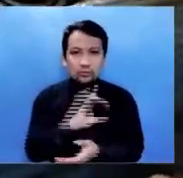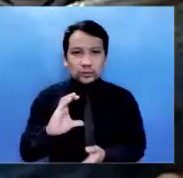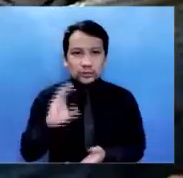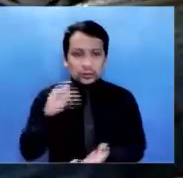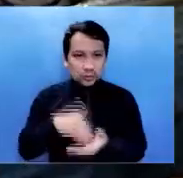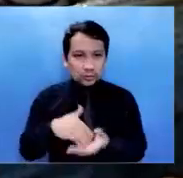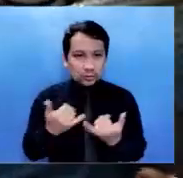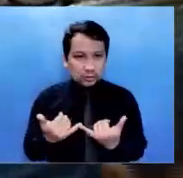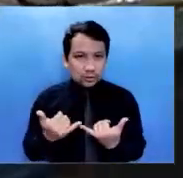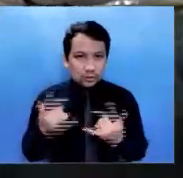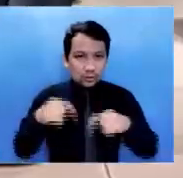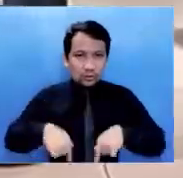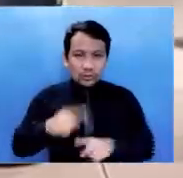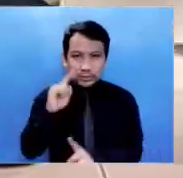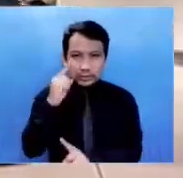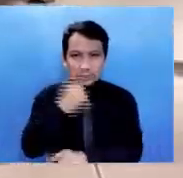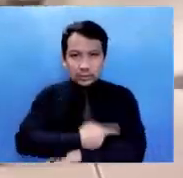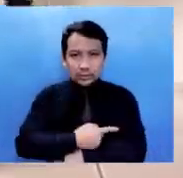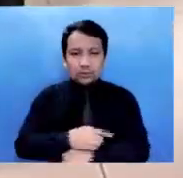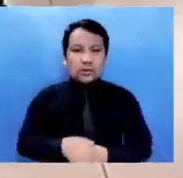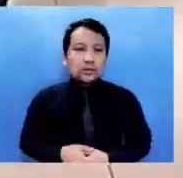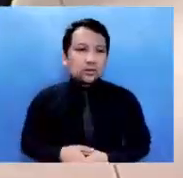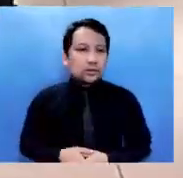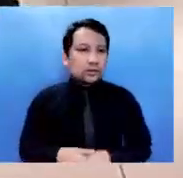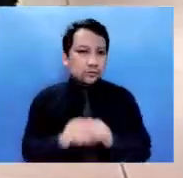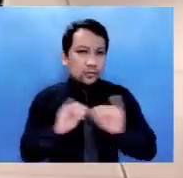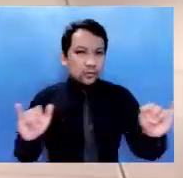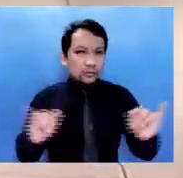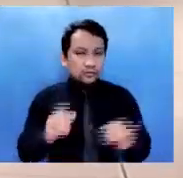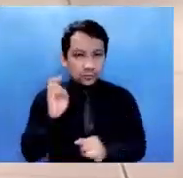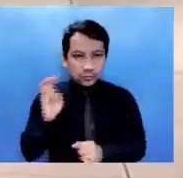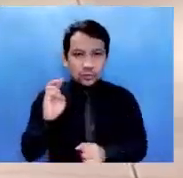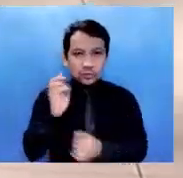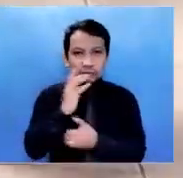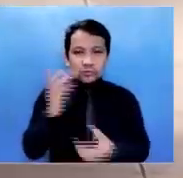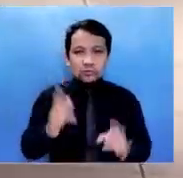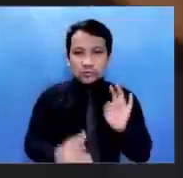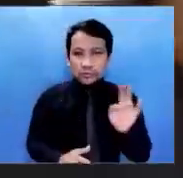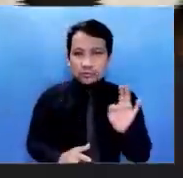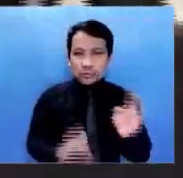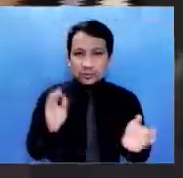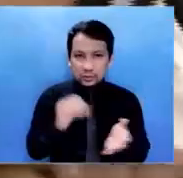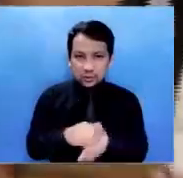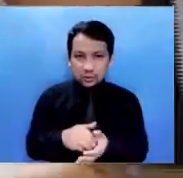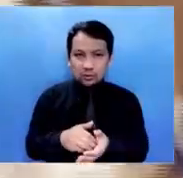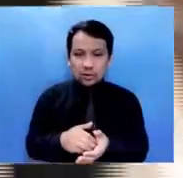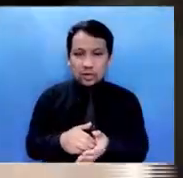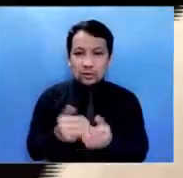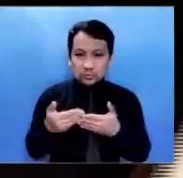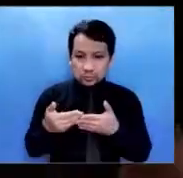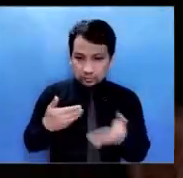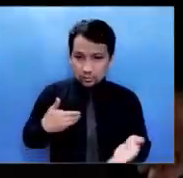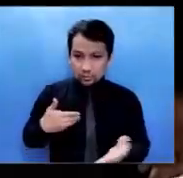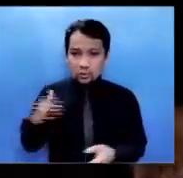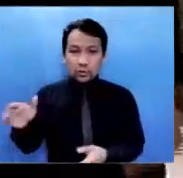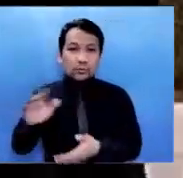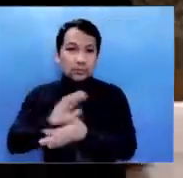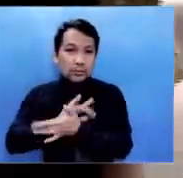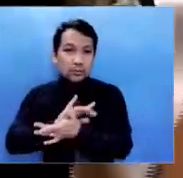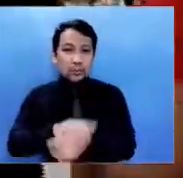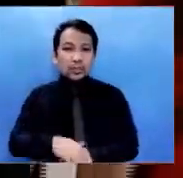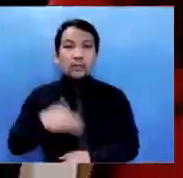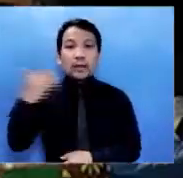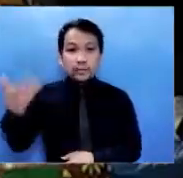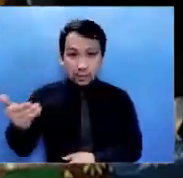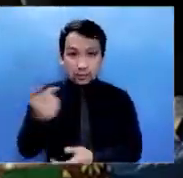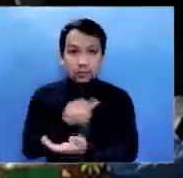pasahero rito kada araw. Lampas na yan sa 60,000 to 70,000 na pasahero bago pa magpandemya. At sa susunod na